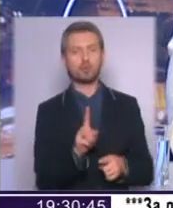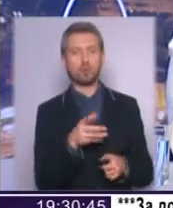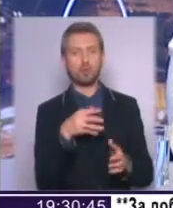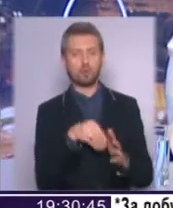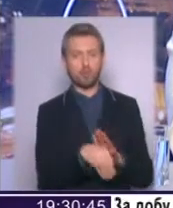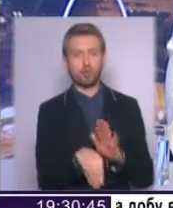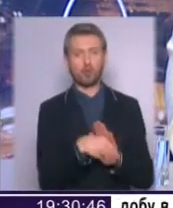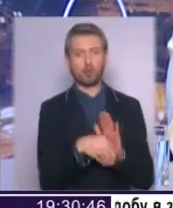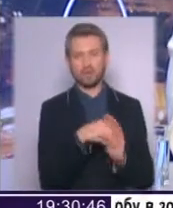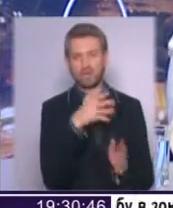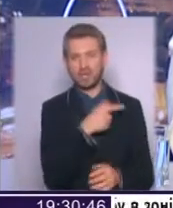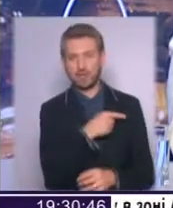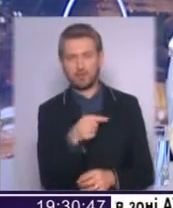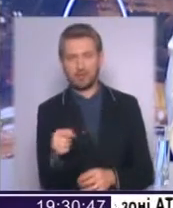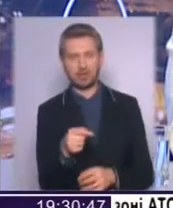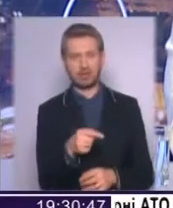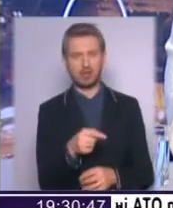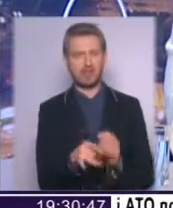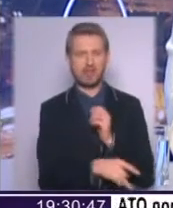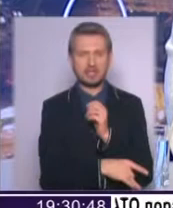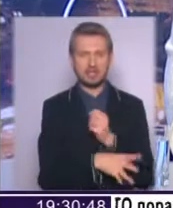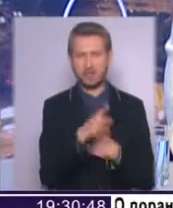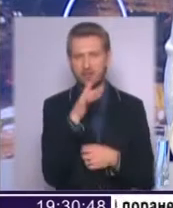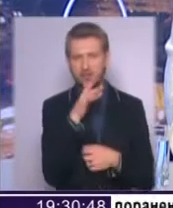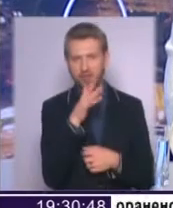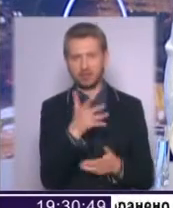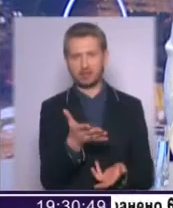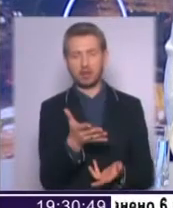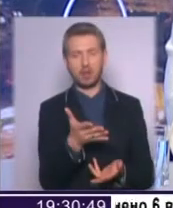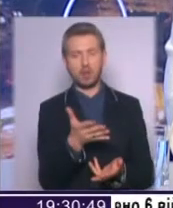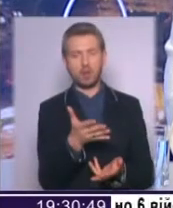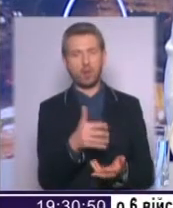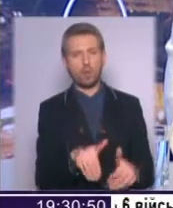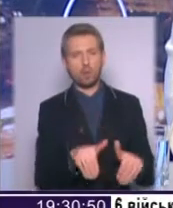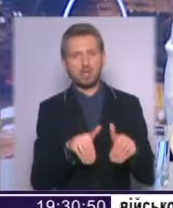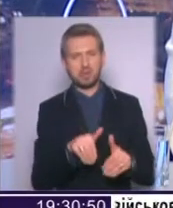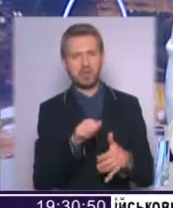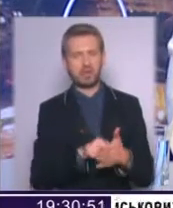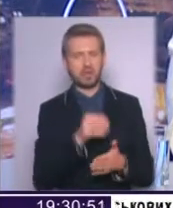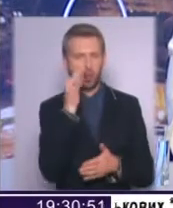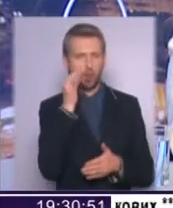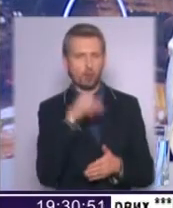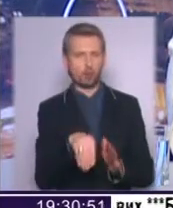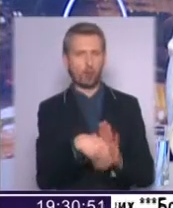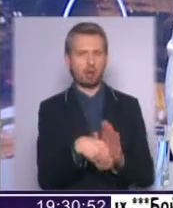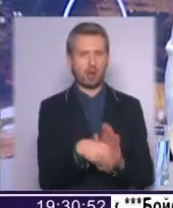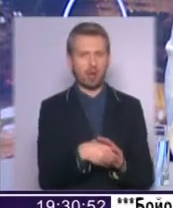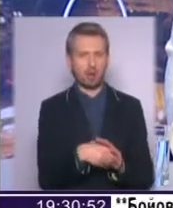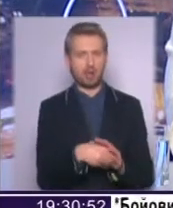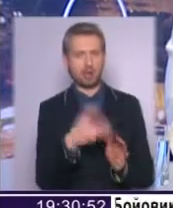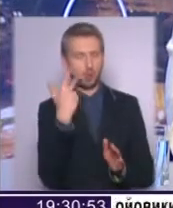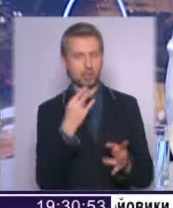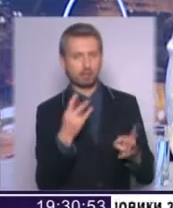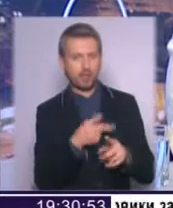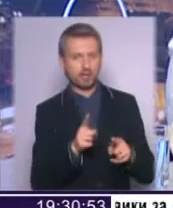вік, злиденний вік часу, утриматися від солодкого хабаря, подачки, коли нуждається в цьому